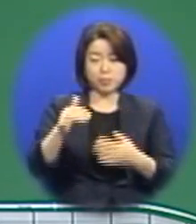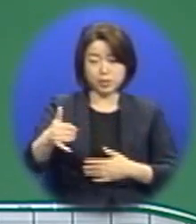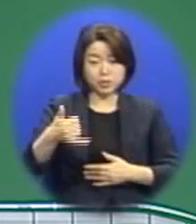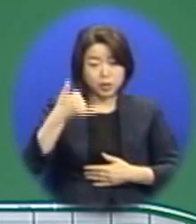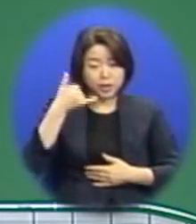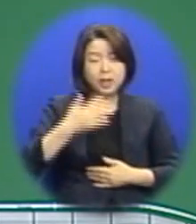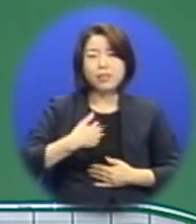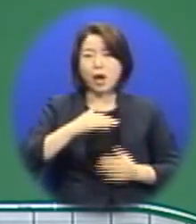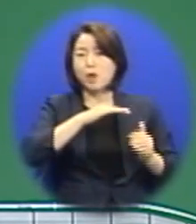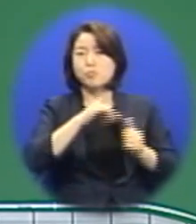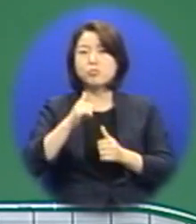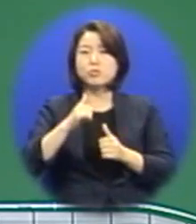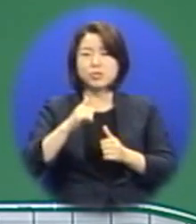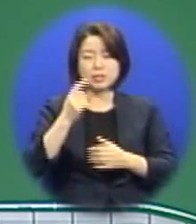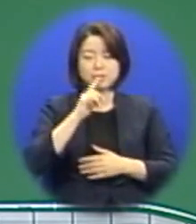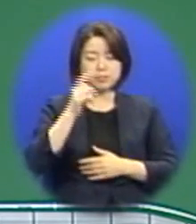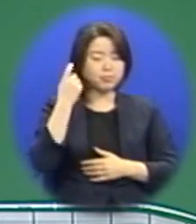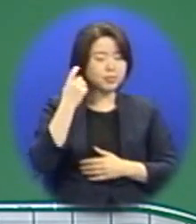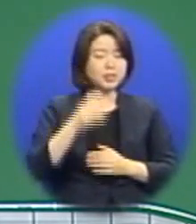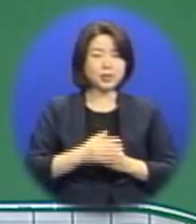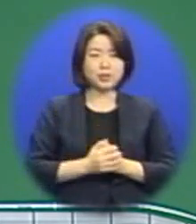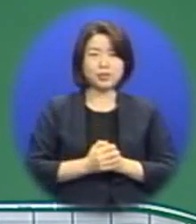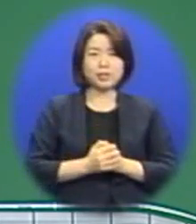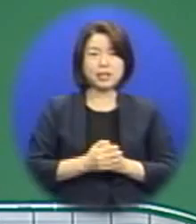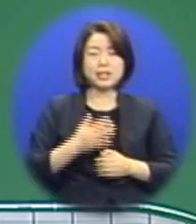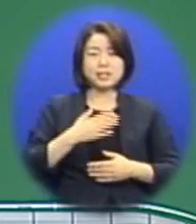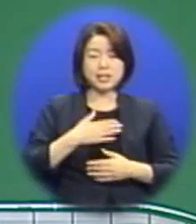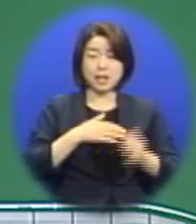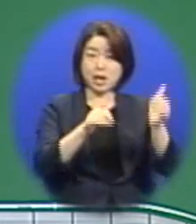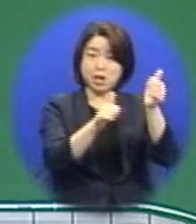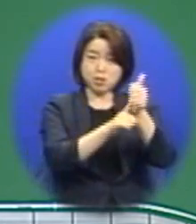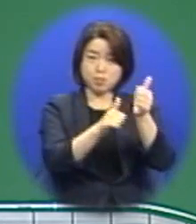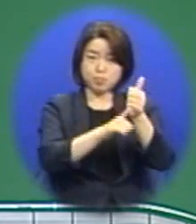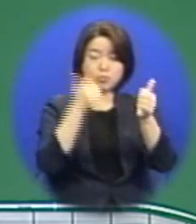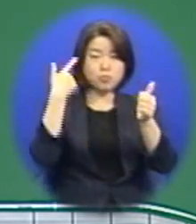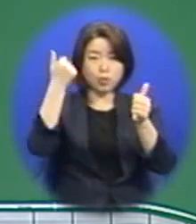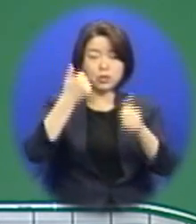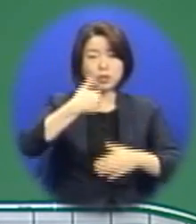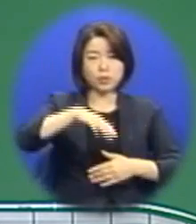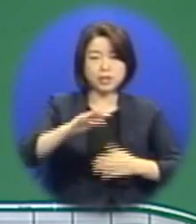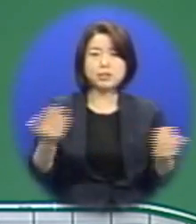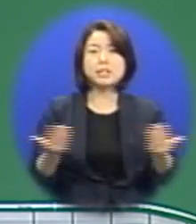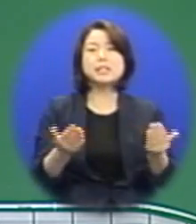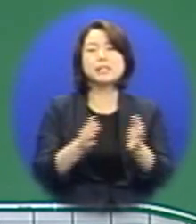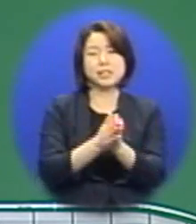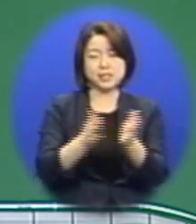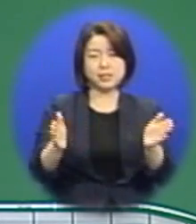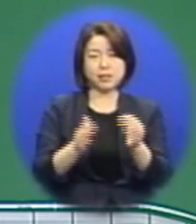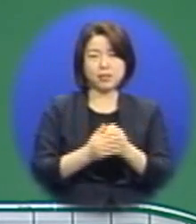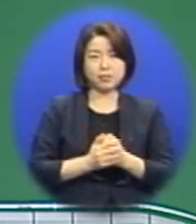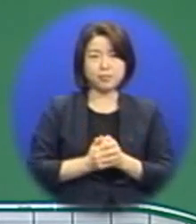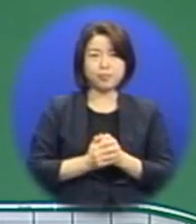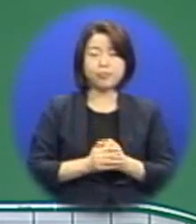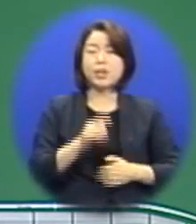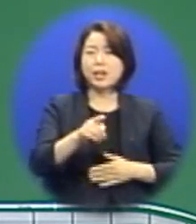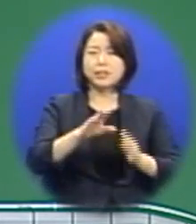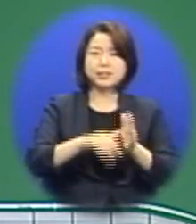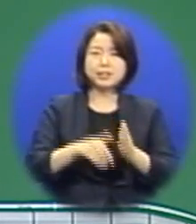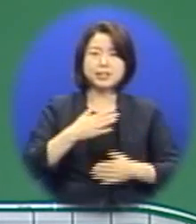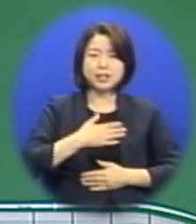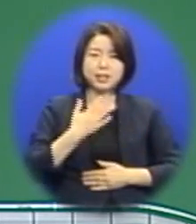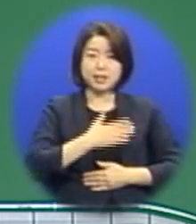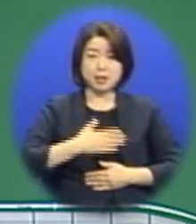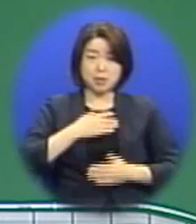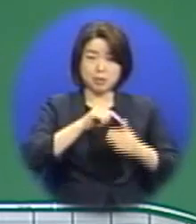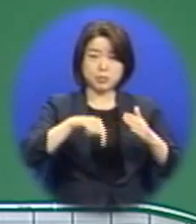저를 부르는 소리가 들렸어요. 그리고 제가 부목사로 가서 일하기 시작했습니다. 그때 제 가슴